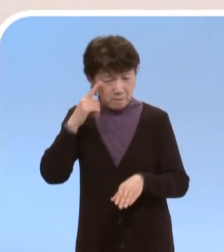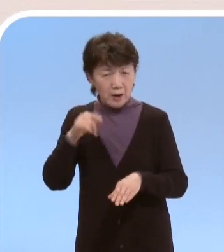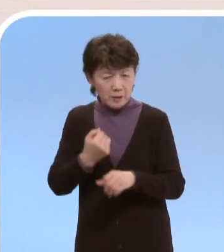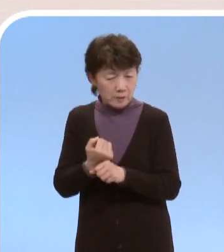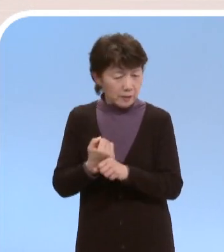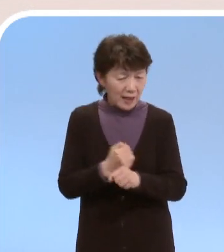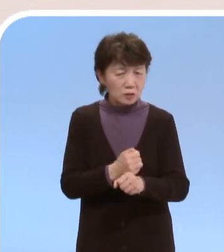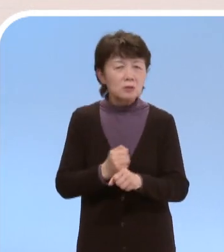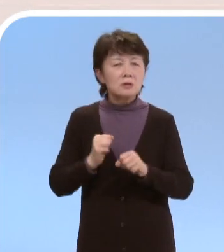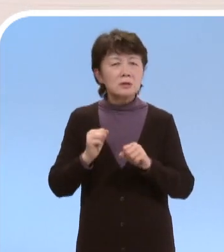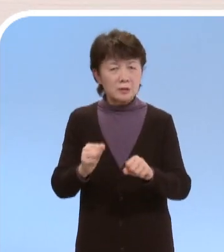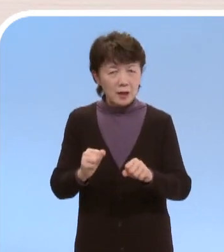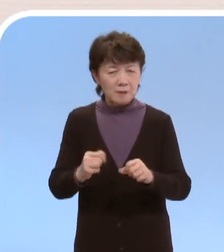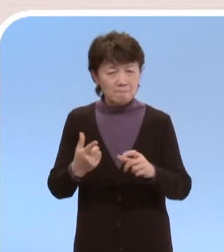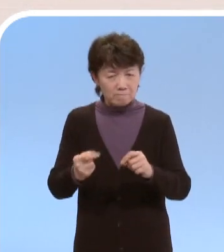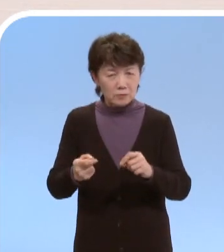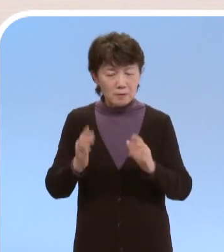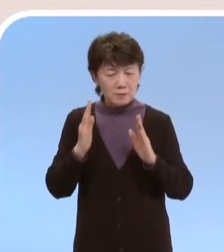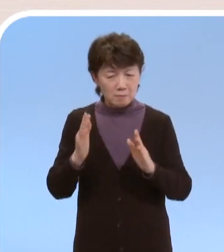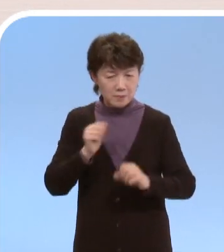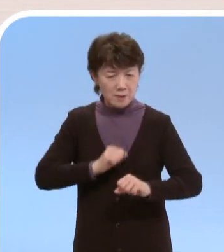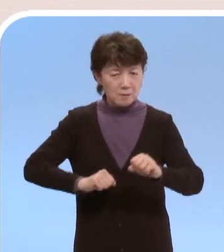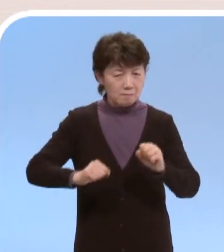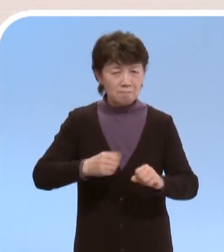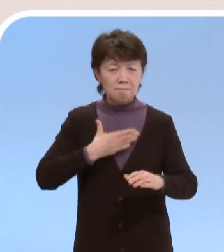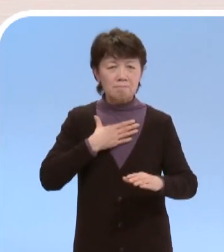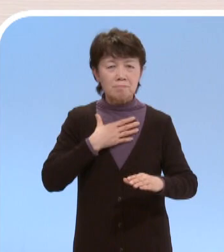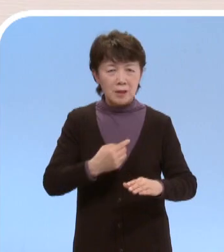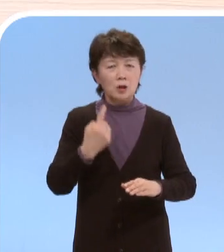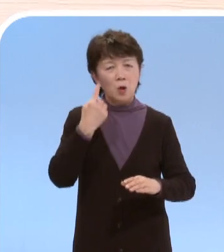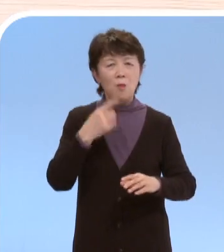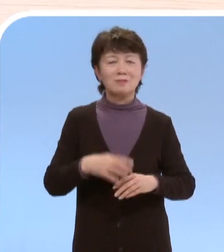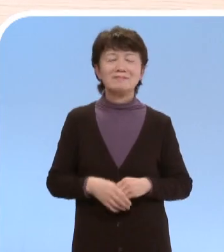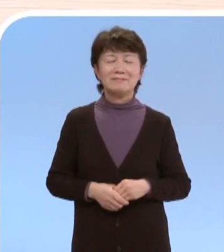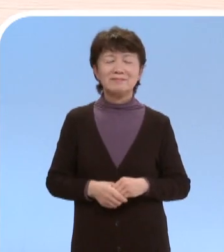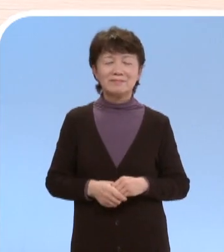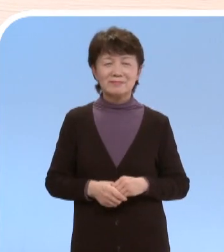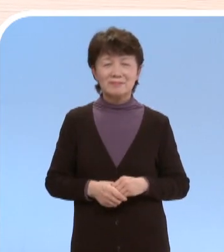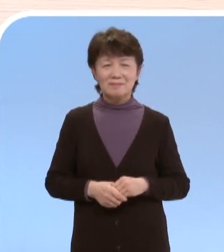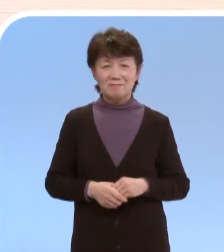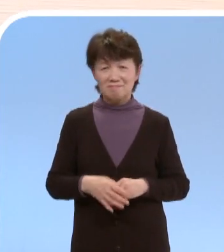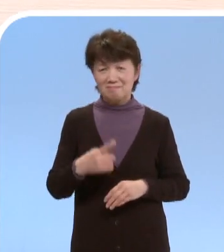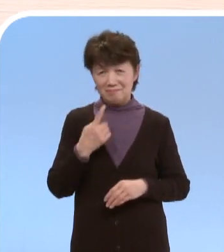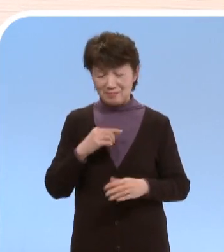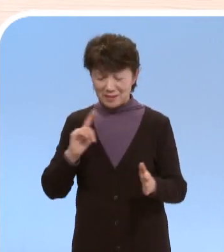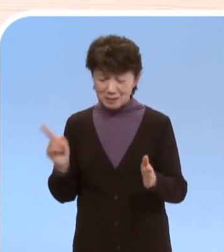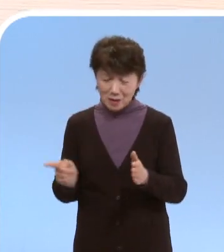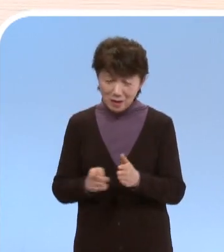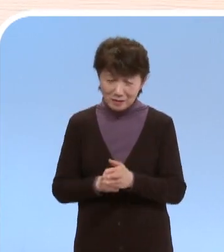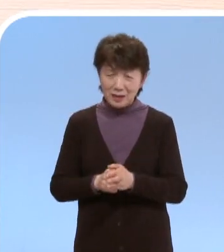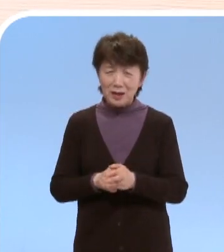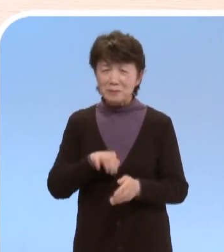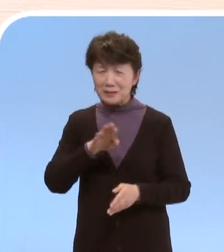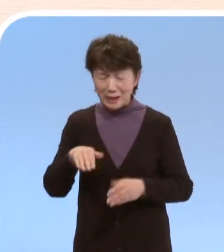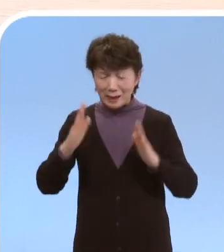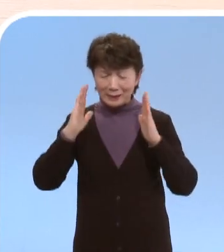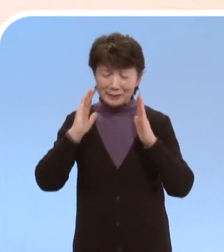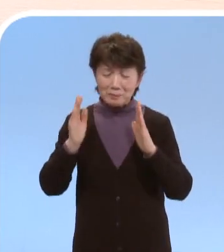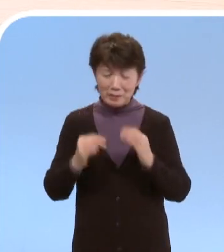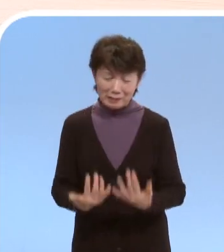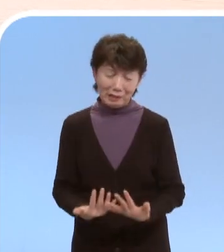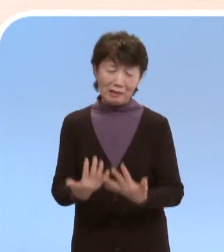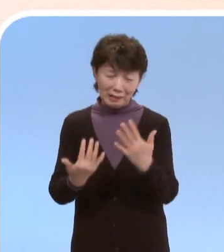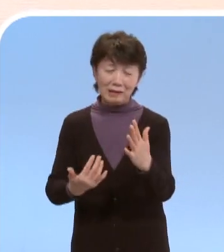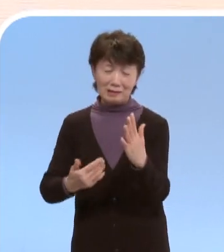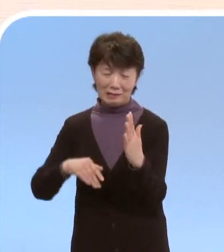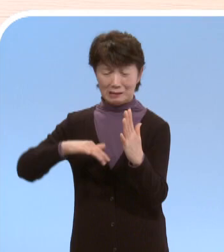しつつですね、 はいはい、 誠実に取り組んでいけたらと。 今まで人力でですね、こう、この刈払機